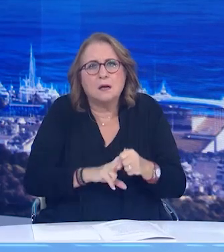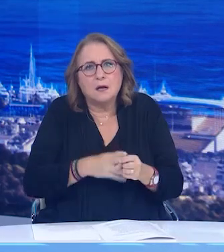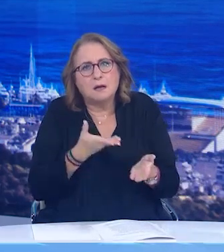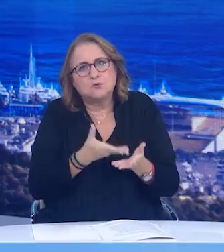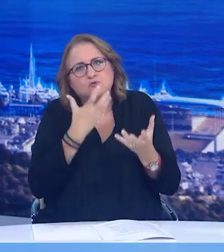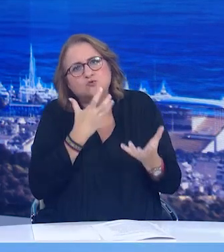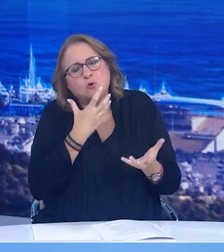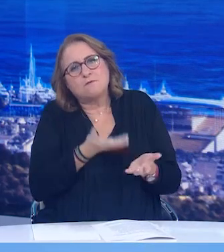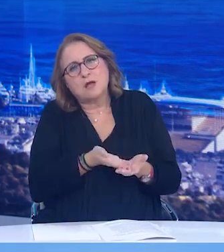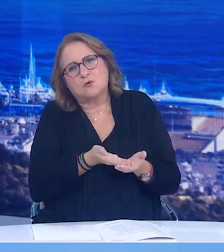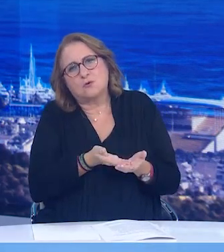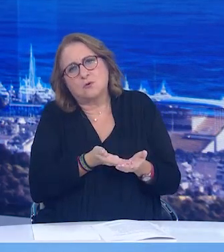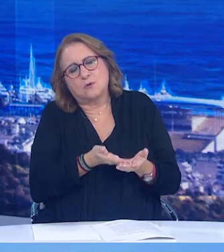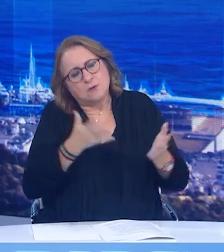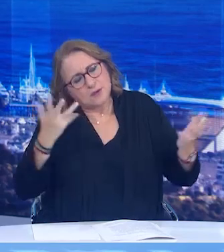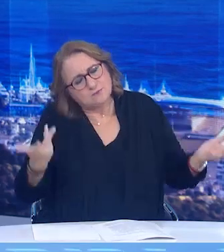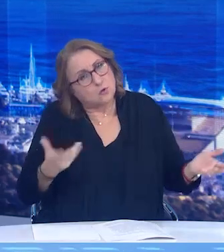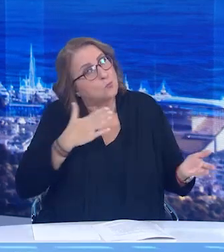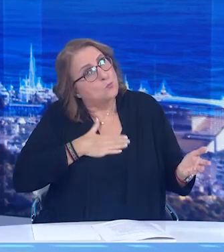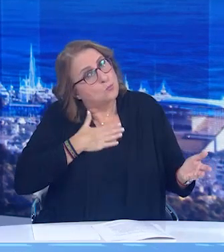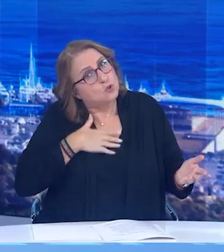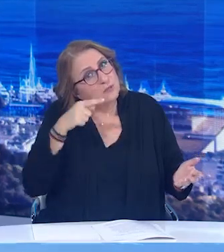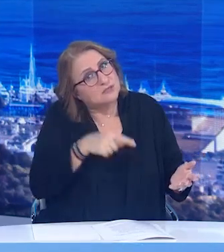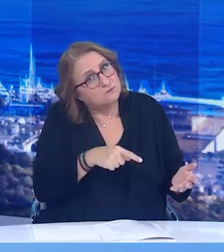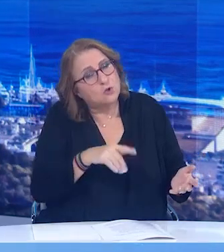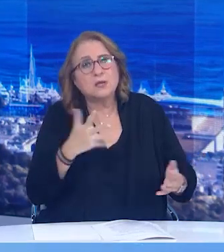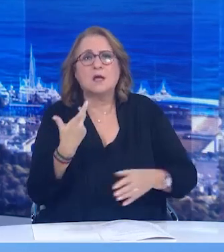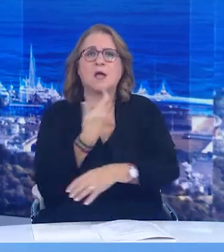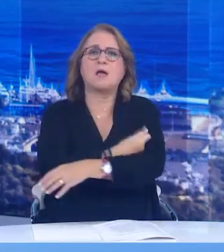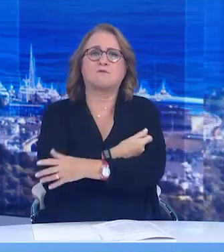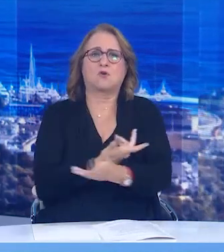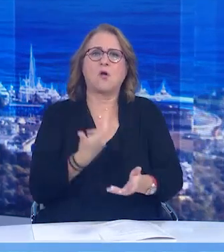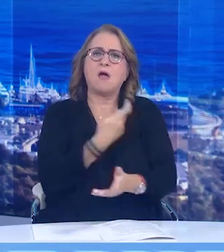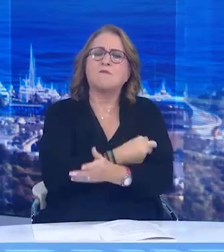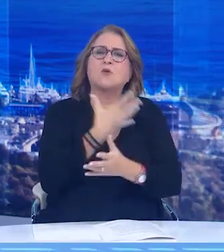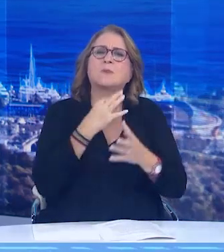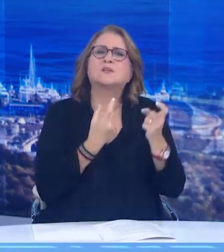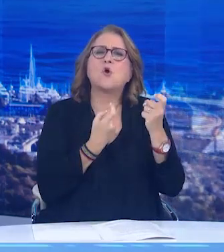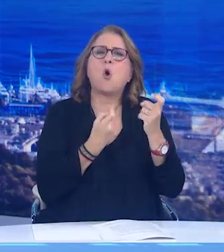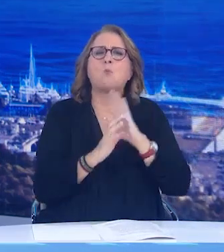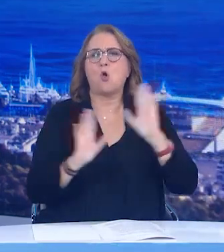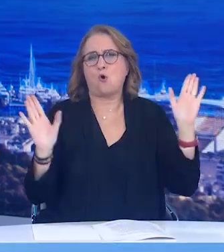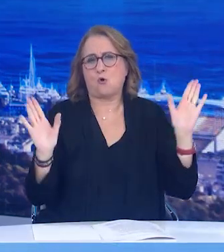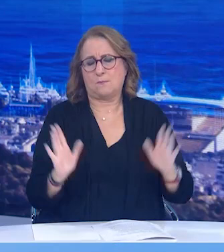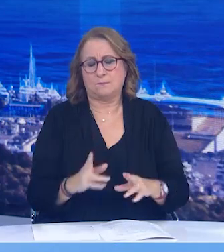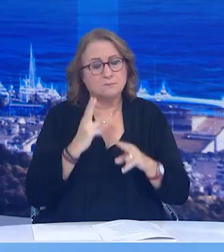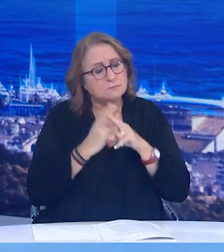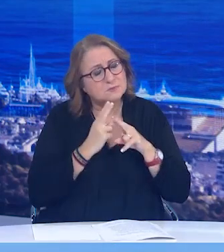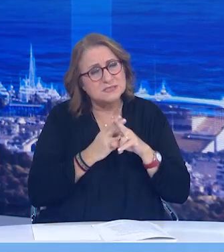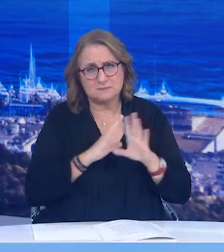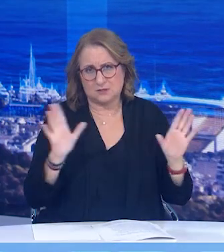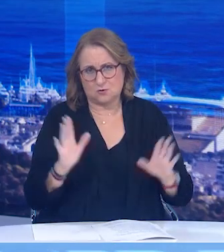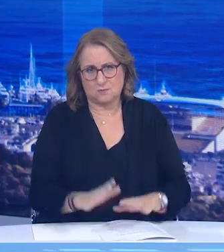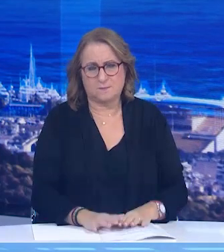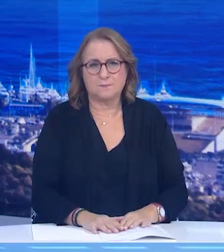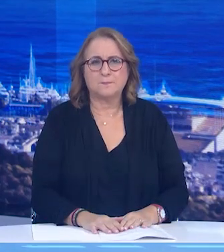υγεία νομίζω ότι είναι ένα όπλο πραγματικά ανεκτίμητο. Ναι, να προσθέσω και εγώ για παράδειγμα ότι υπάρχουν πολλές